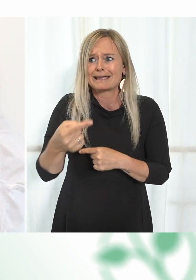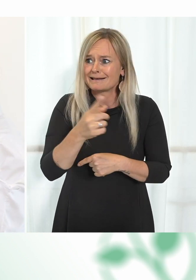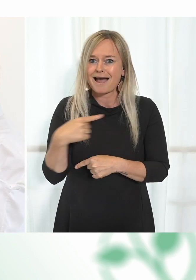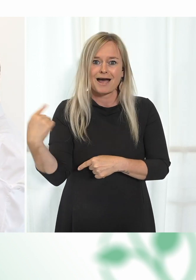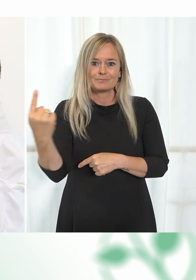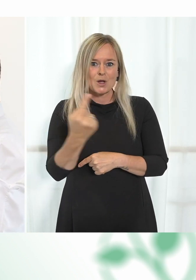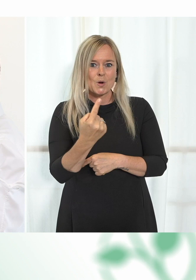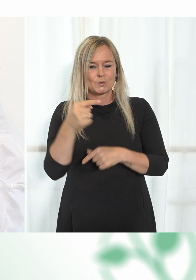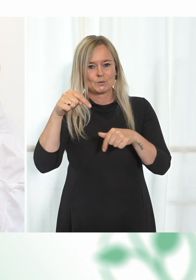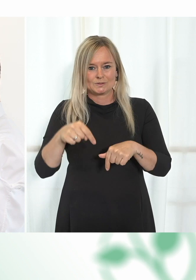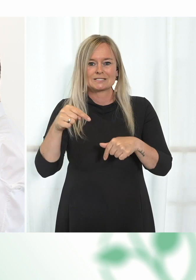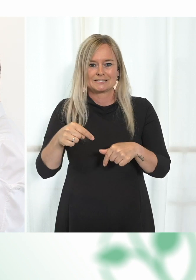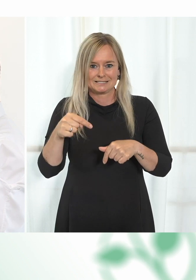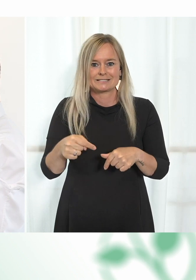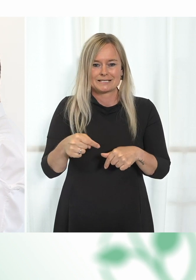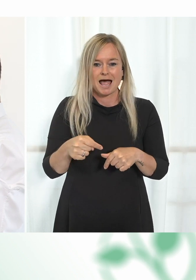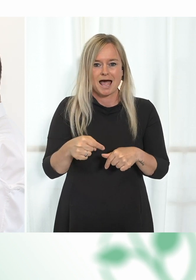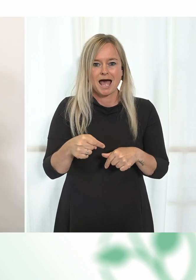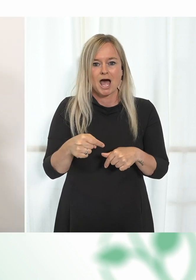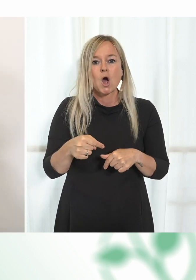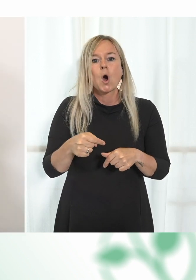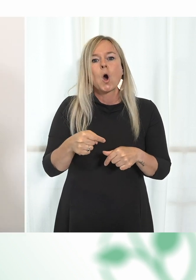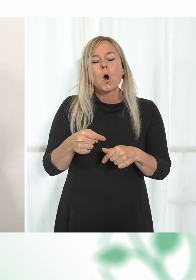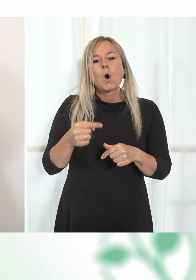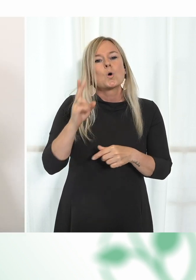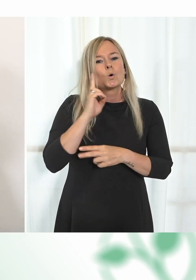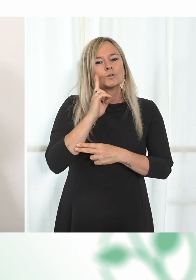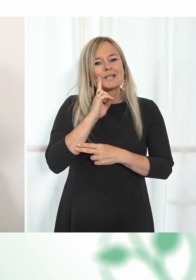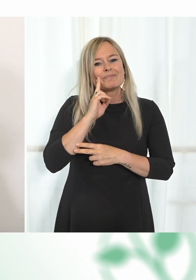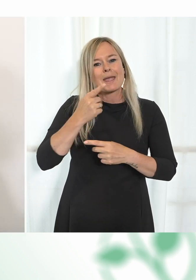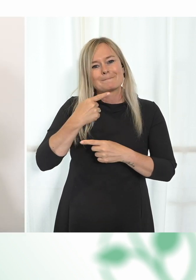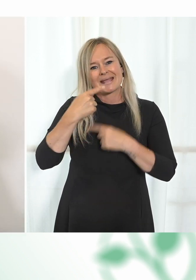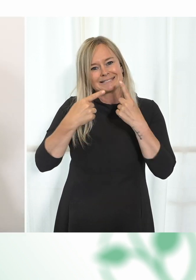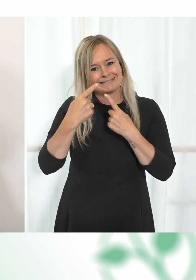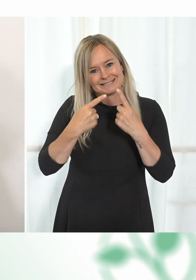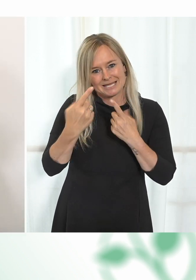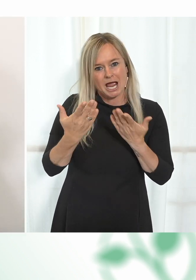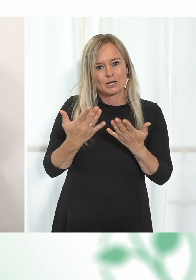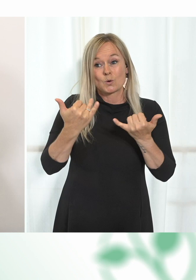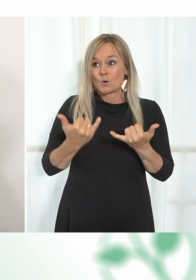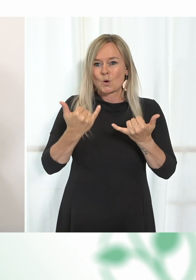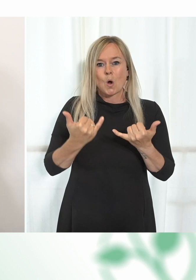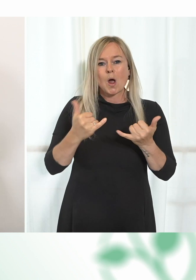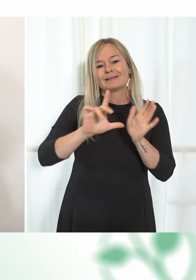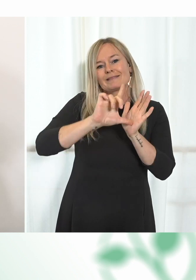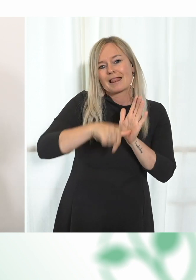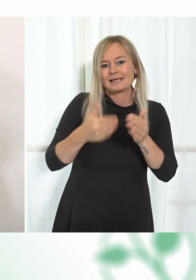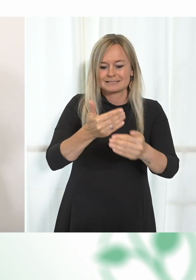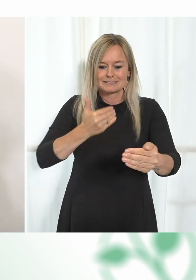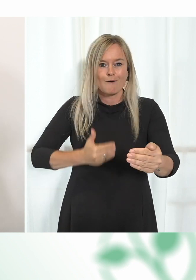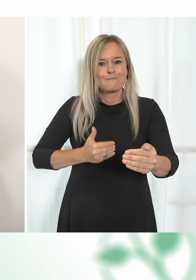uns gemeinsam einen Unternehmensdialog hier im schönen Linzer Vorort Heid beim